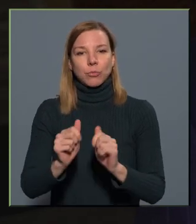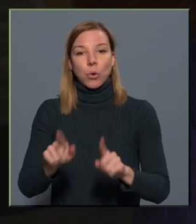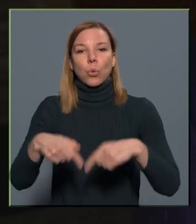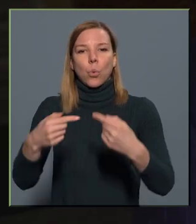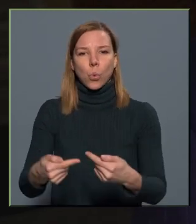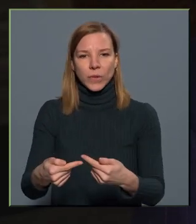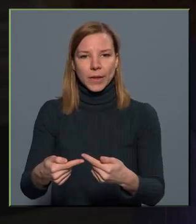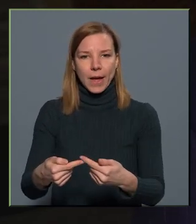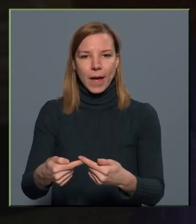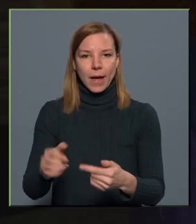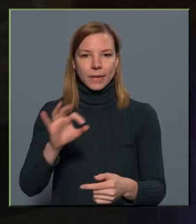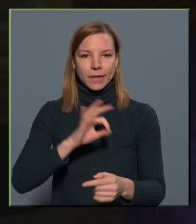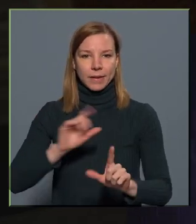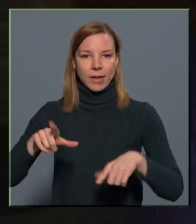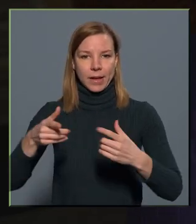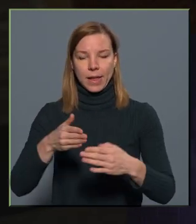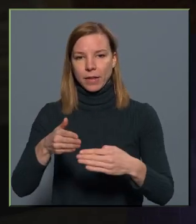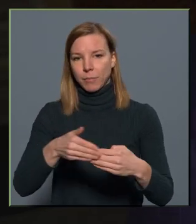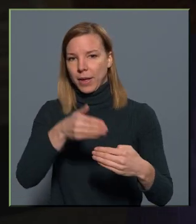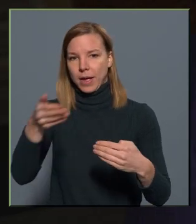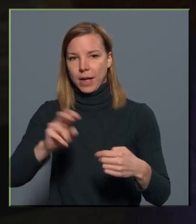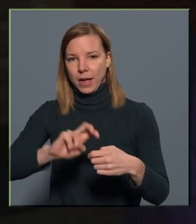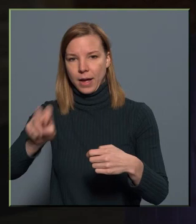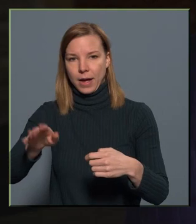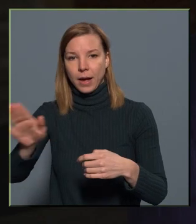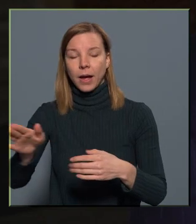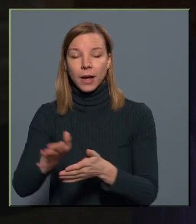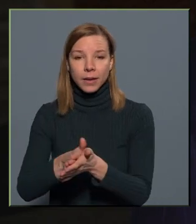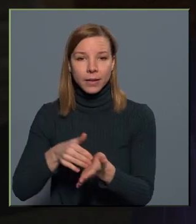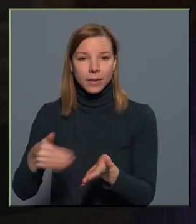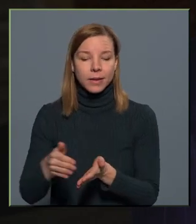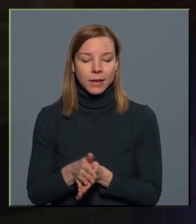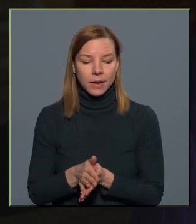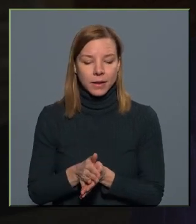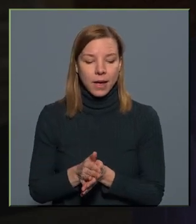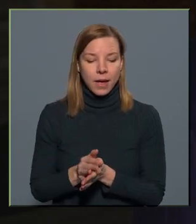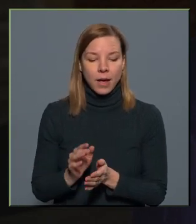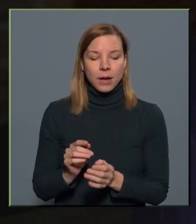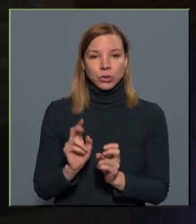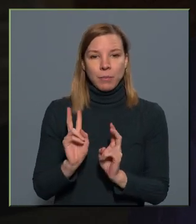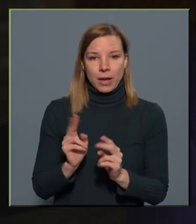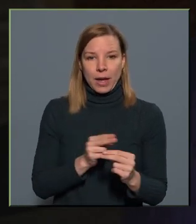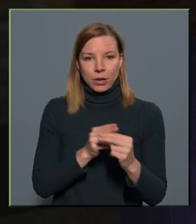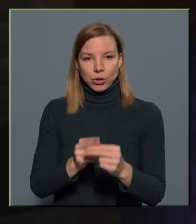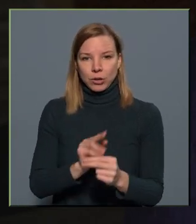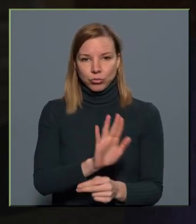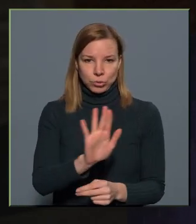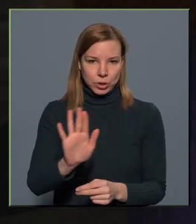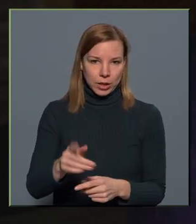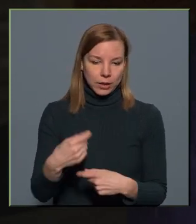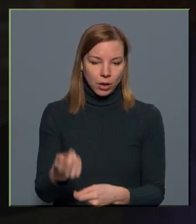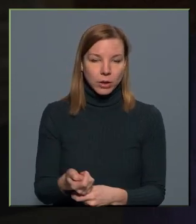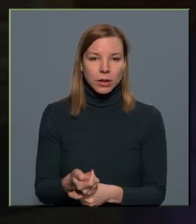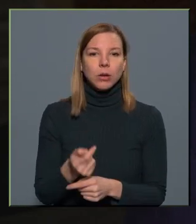életbe átevezni, és hát én azt gondolom, hogy ebbe kell nekik nagy segítséget nyújtani, sőt, azt